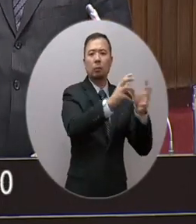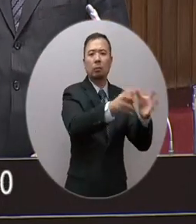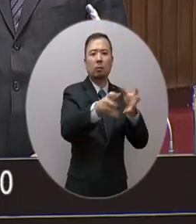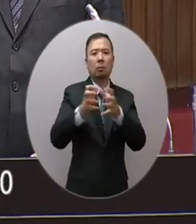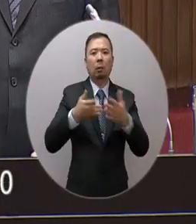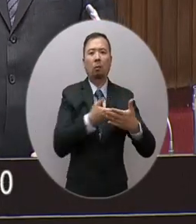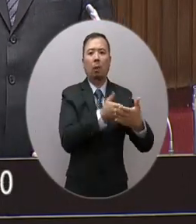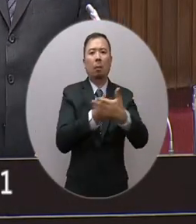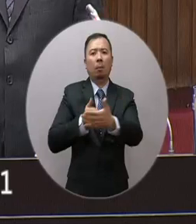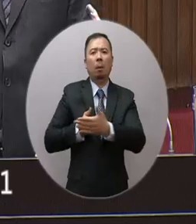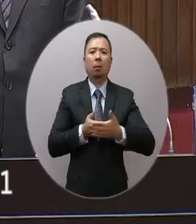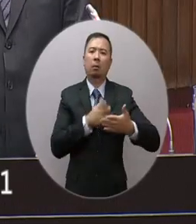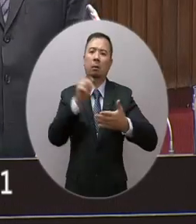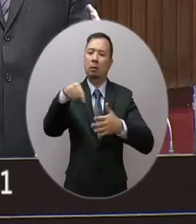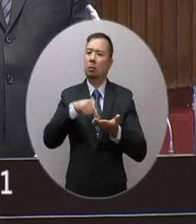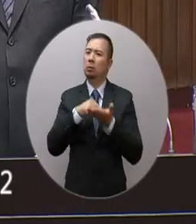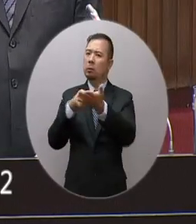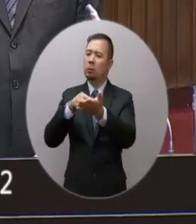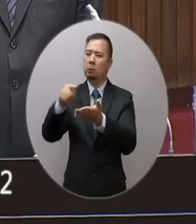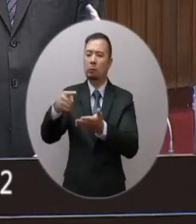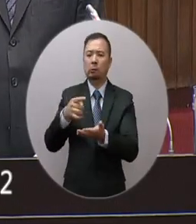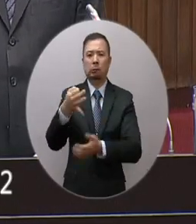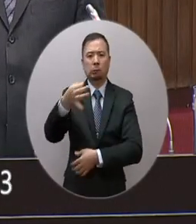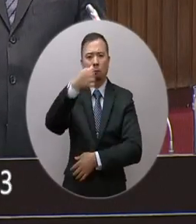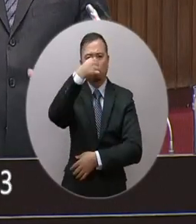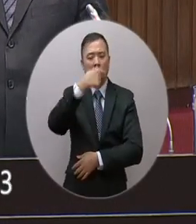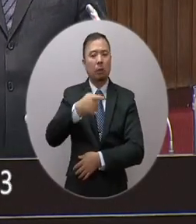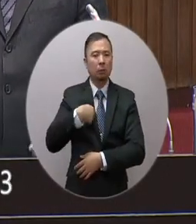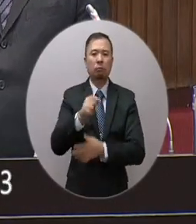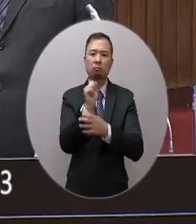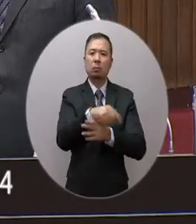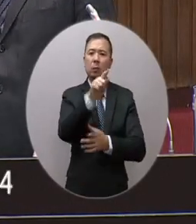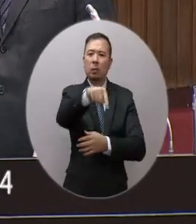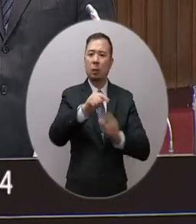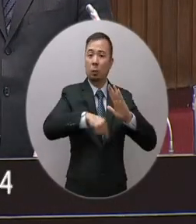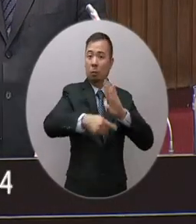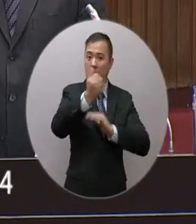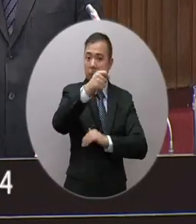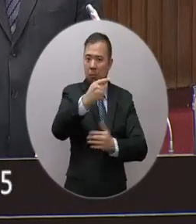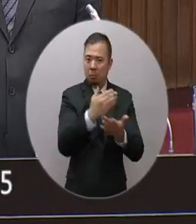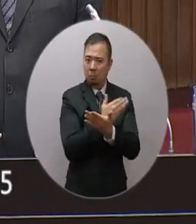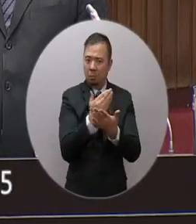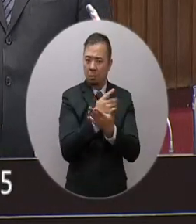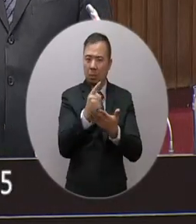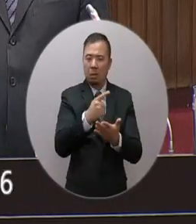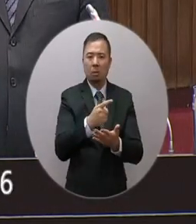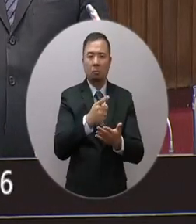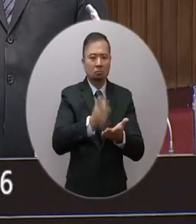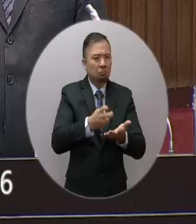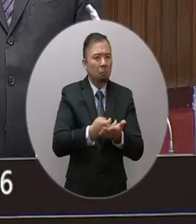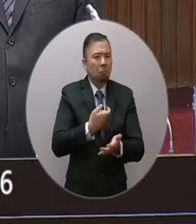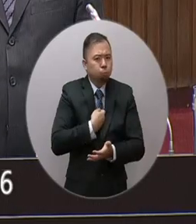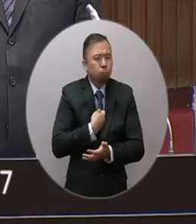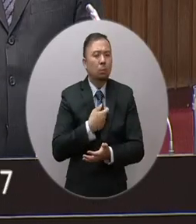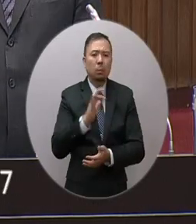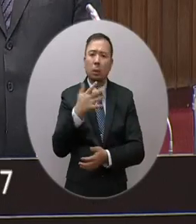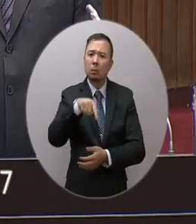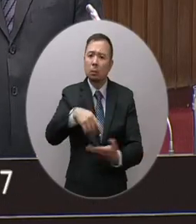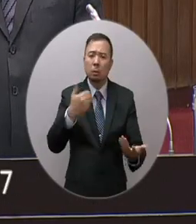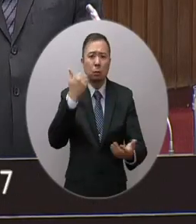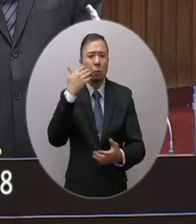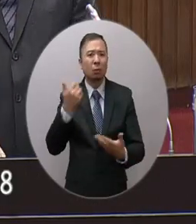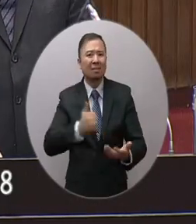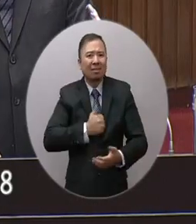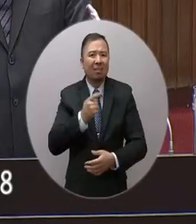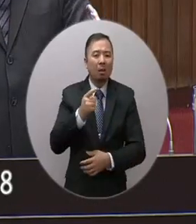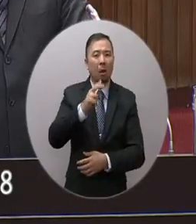会只有这些金额，所以我赞成院长你讲的话，要审慎评估。但是跨无甲博的政策怎么改？这个